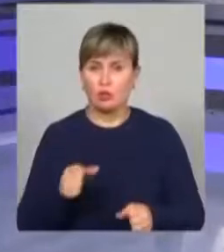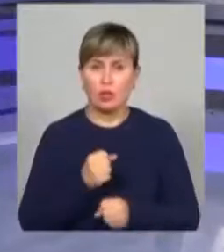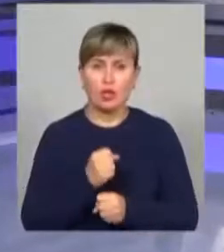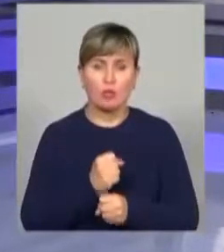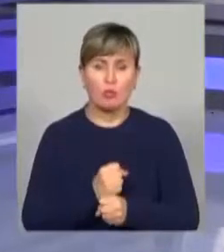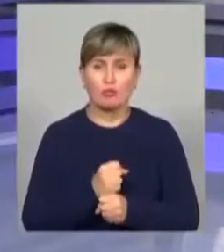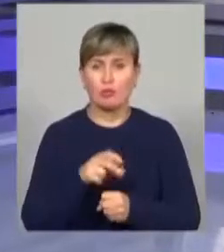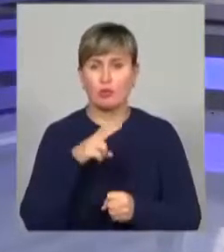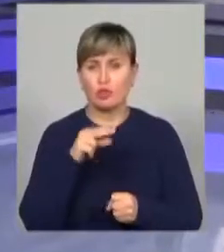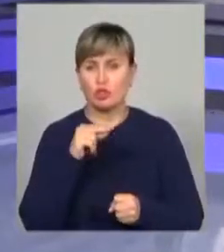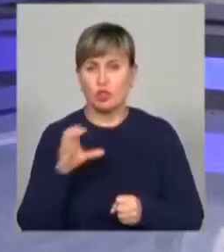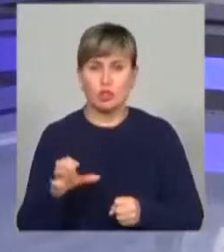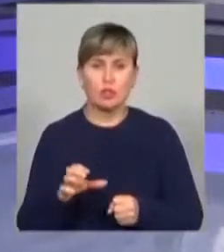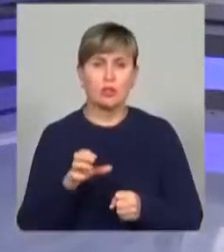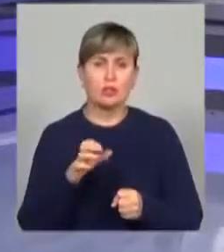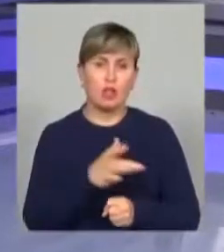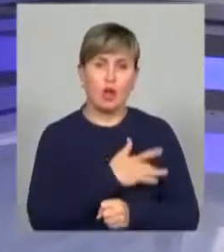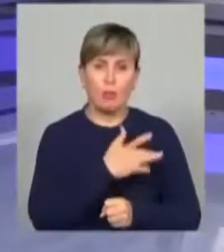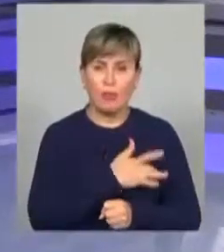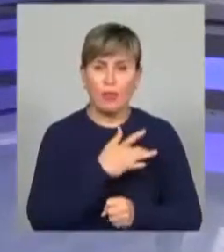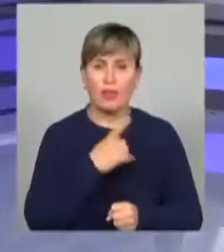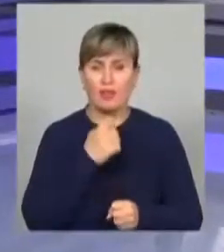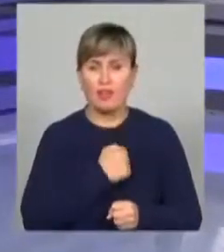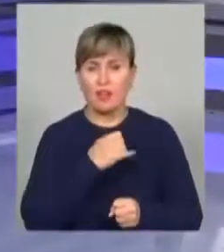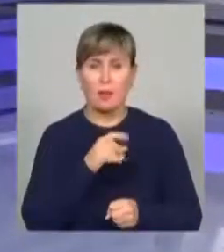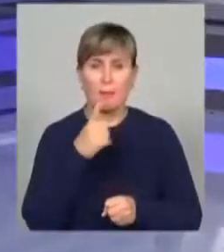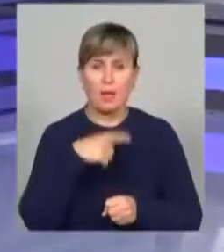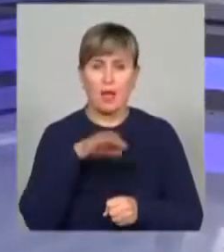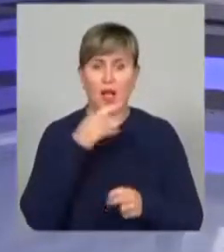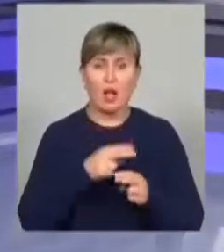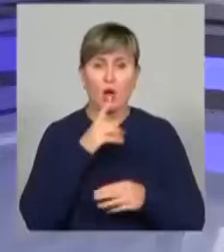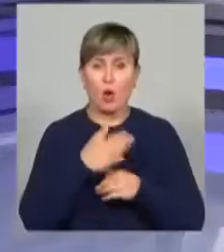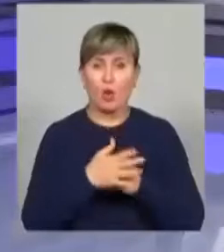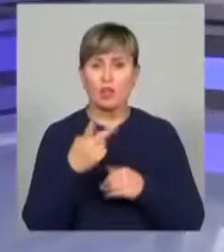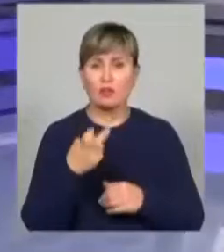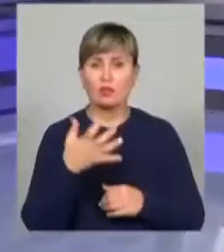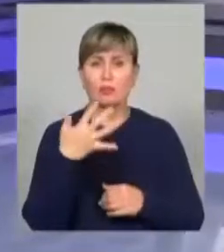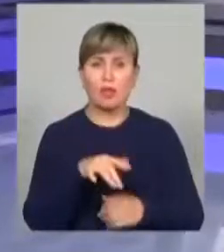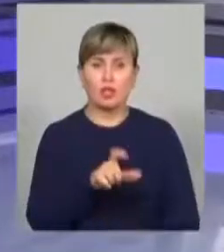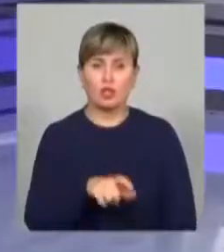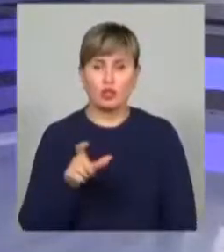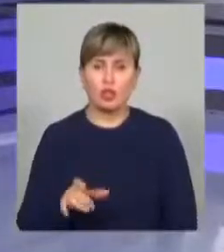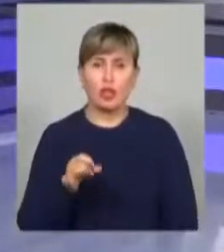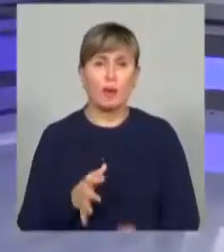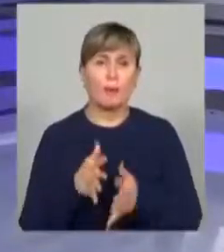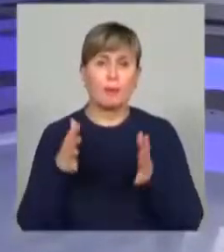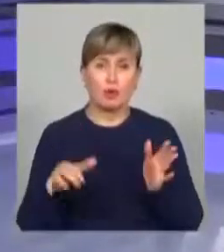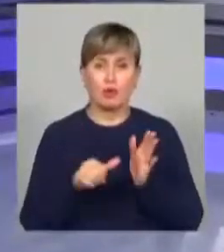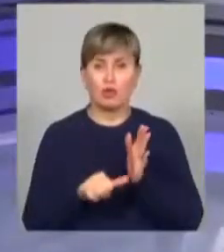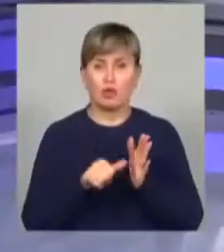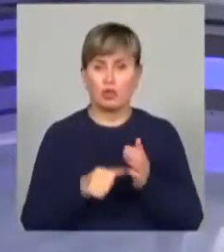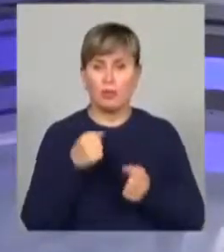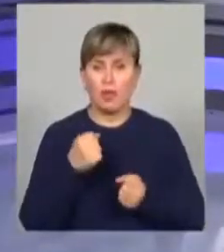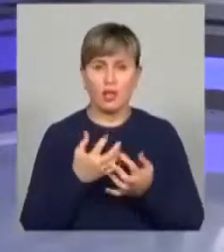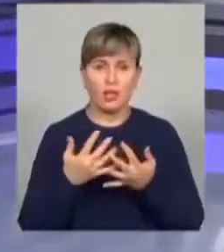по чс коммунальных служб нацгвардии и полиции а это около 250 человек и больше 60 единиц